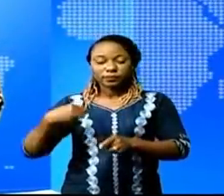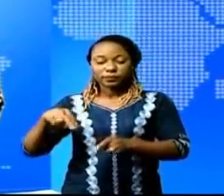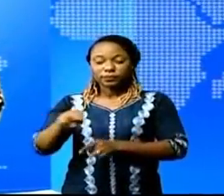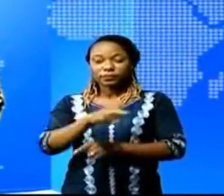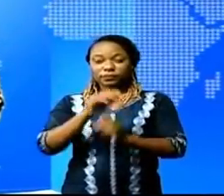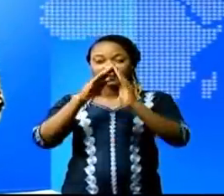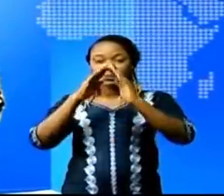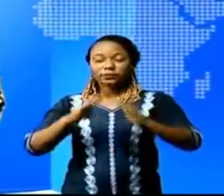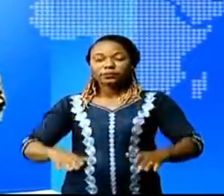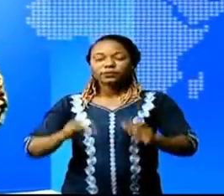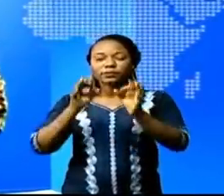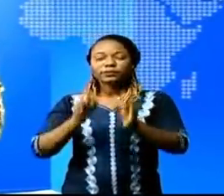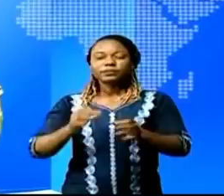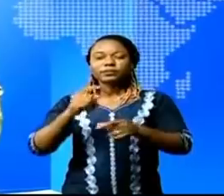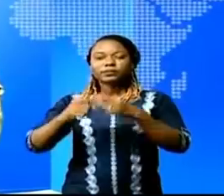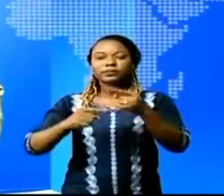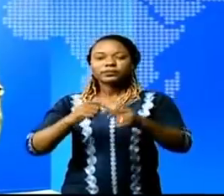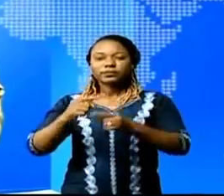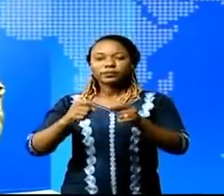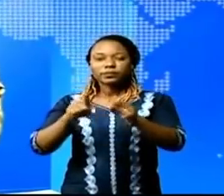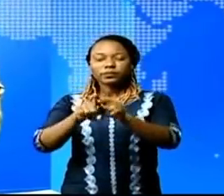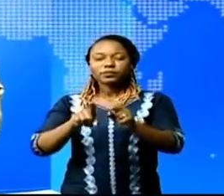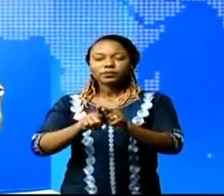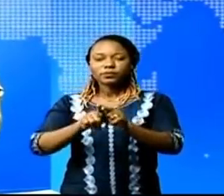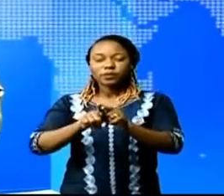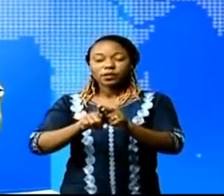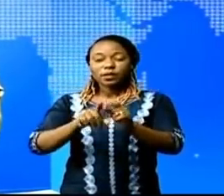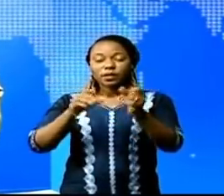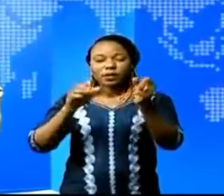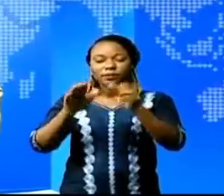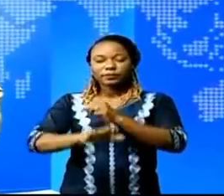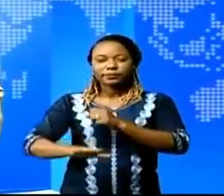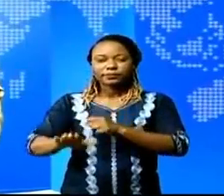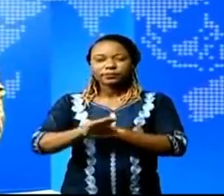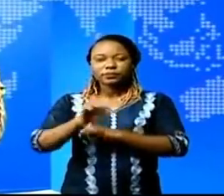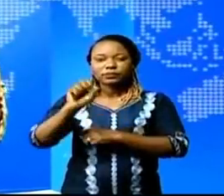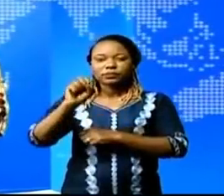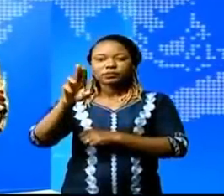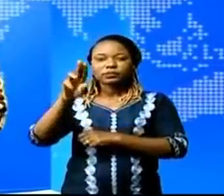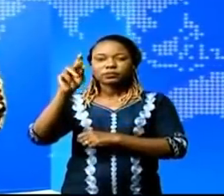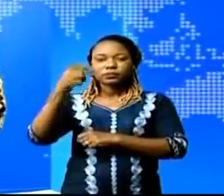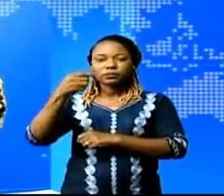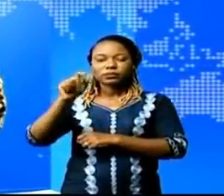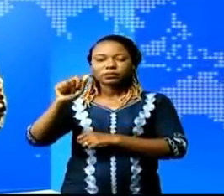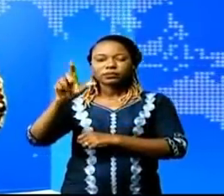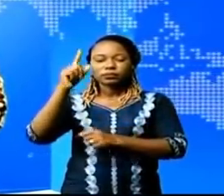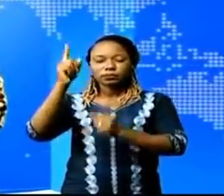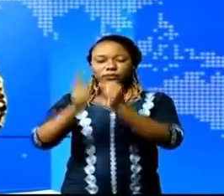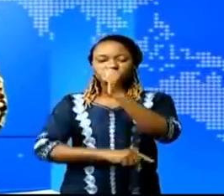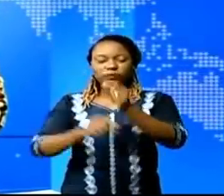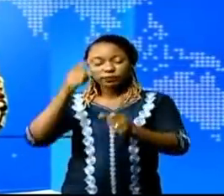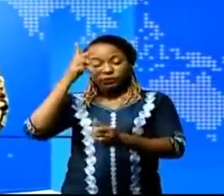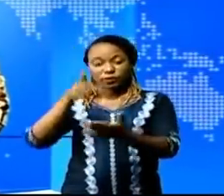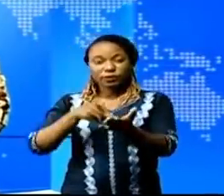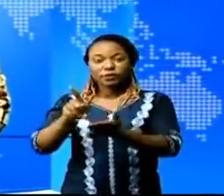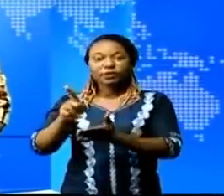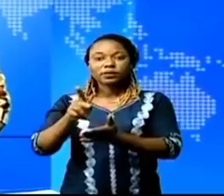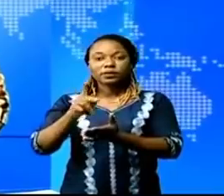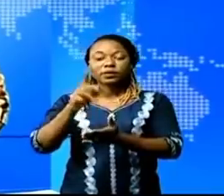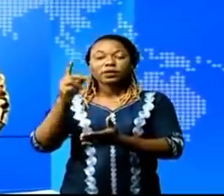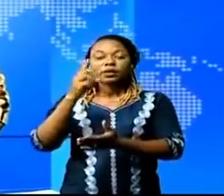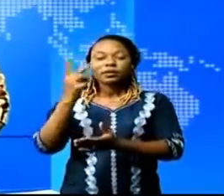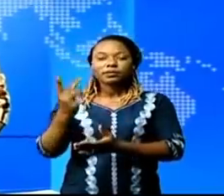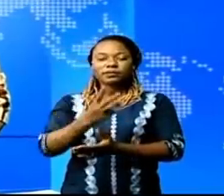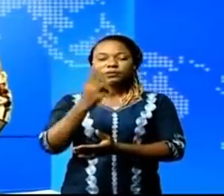Au sommaire, l'Ouganda condamné à verser 325 millions de dollars américains comme